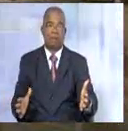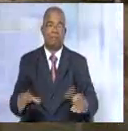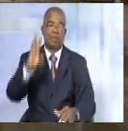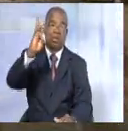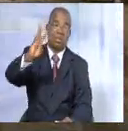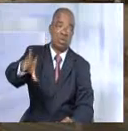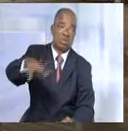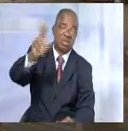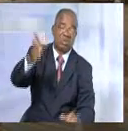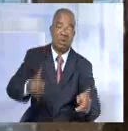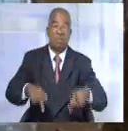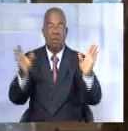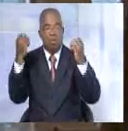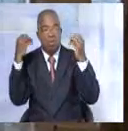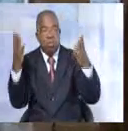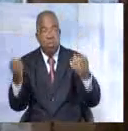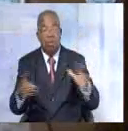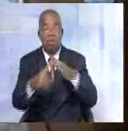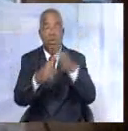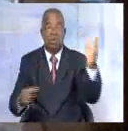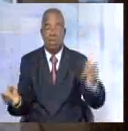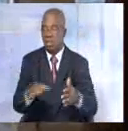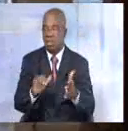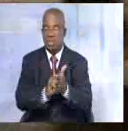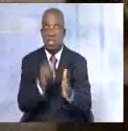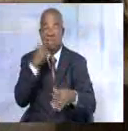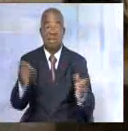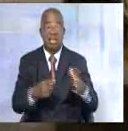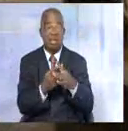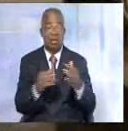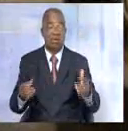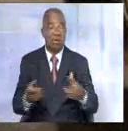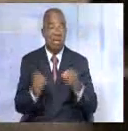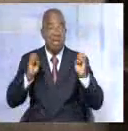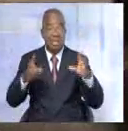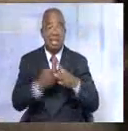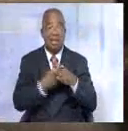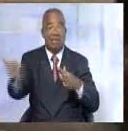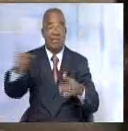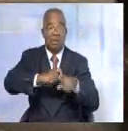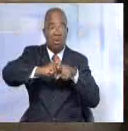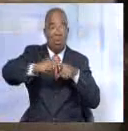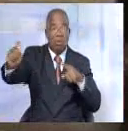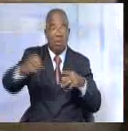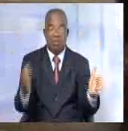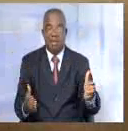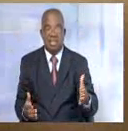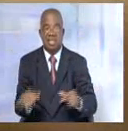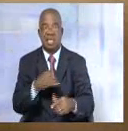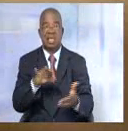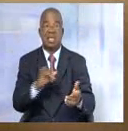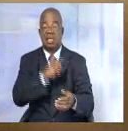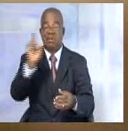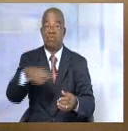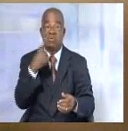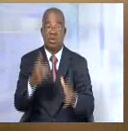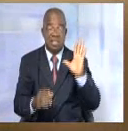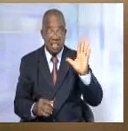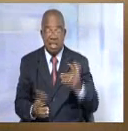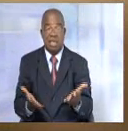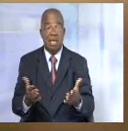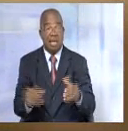et 200 personnes qui ont tenté de s'échapper de leurs griffes ont été blessées. L'assaut lancé, ce bilan est provisoire,